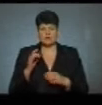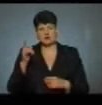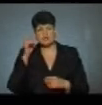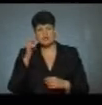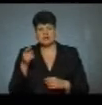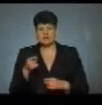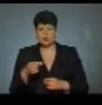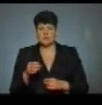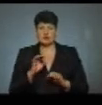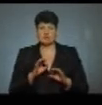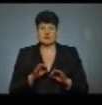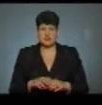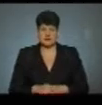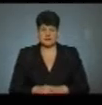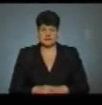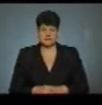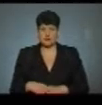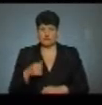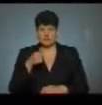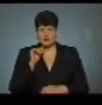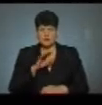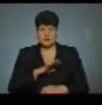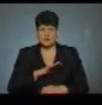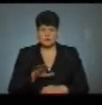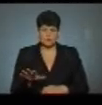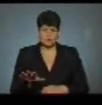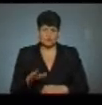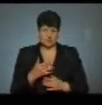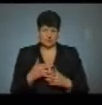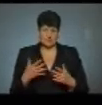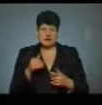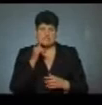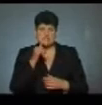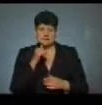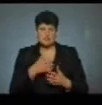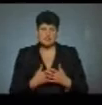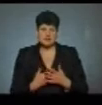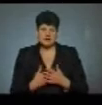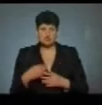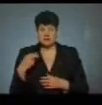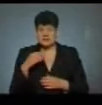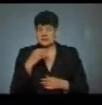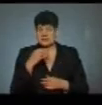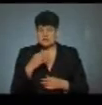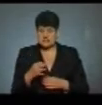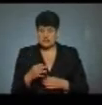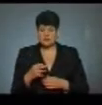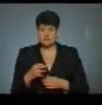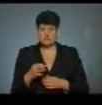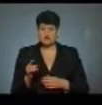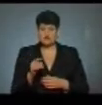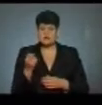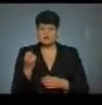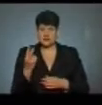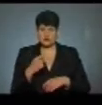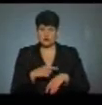Дудковський розповідає. Вчора не було пару рейсів, а завтра, напевно, якщо президент сказав, що з